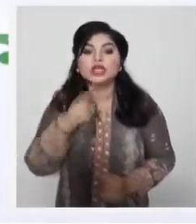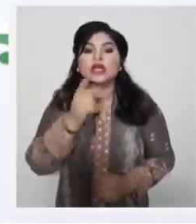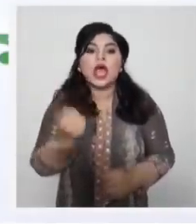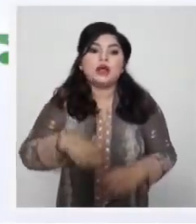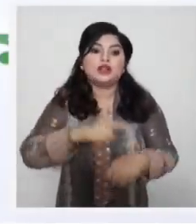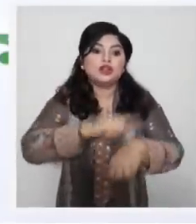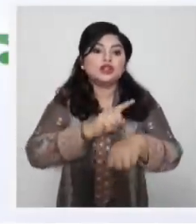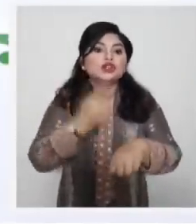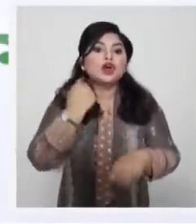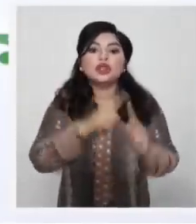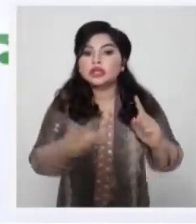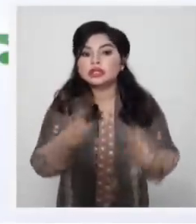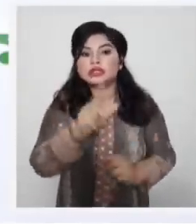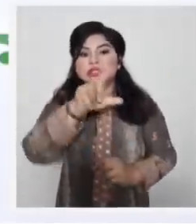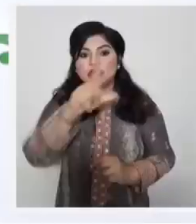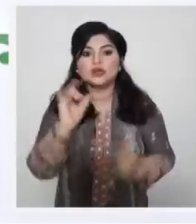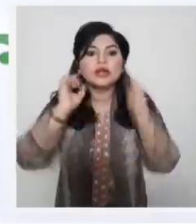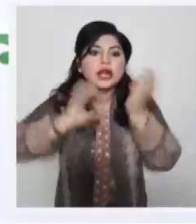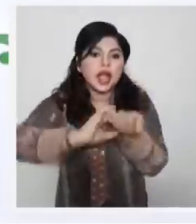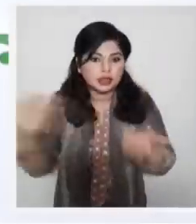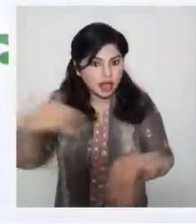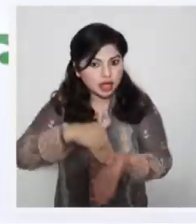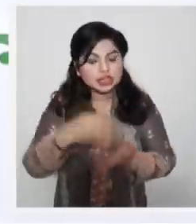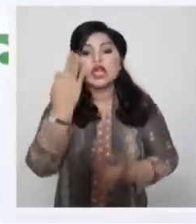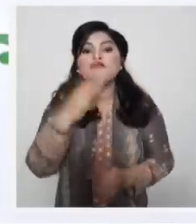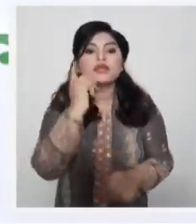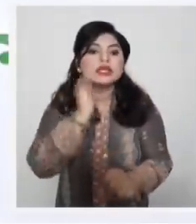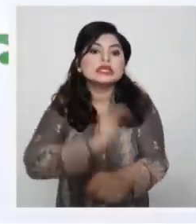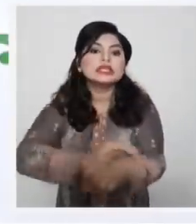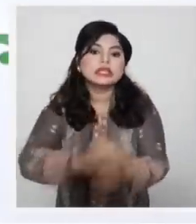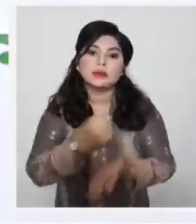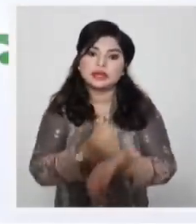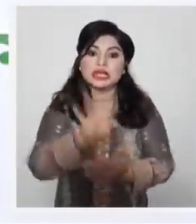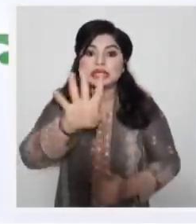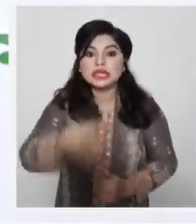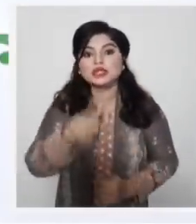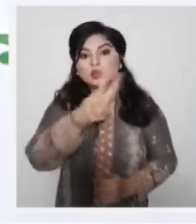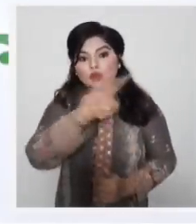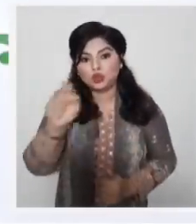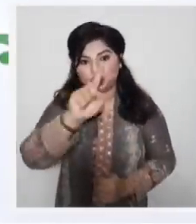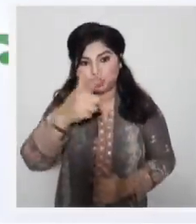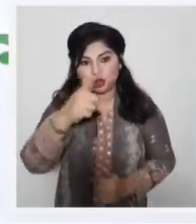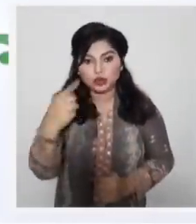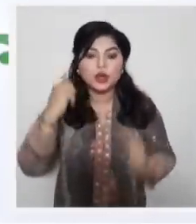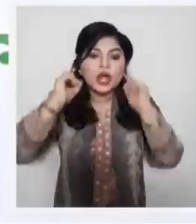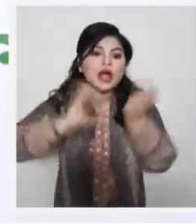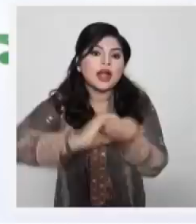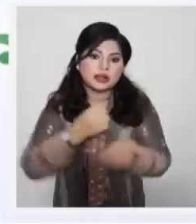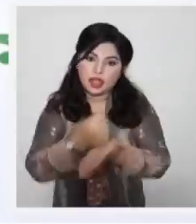প্রশিক্ষণপ্রাপ্ত 16,327 জন, 24 ঘন্টায় আরও 7 জন যুক্ত হয়েছে, এবং স্বেচ্ছাভিত্তিতে সেবা দিয়ে